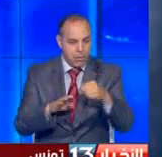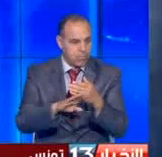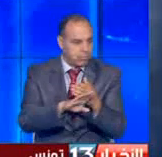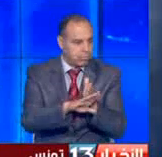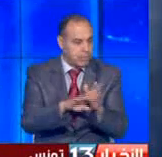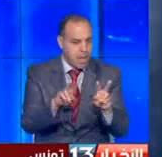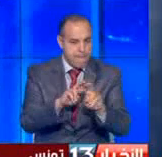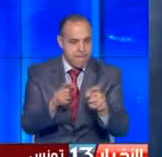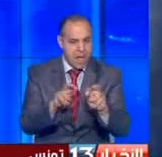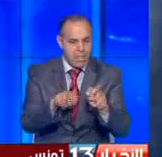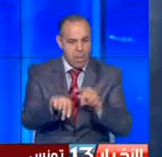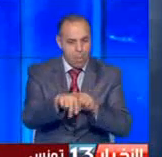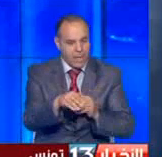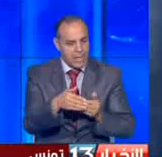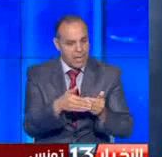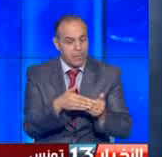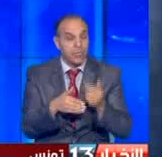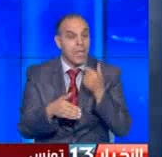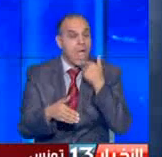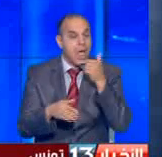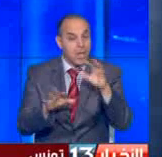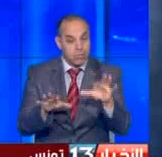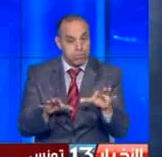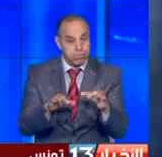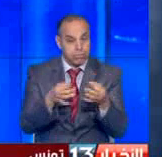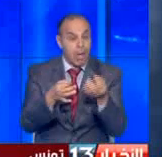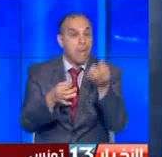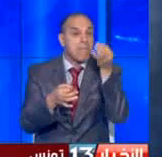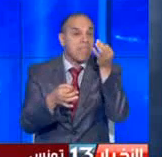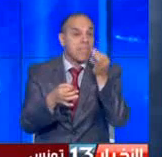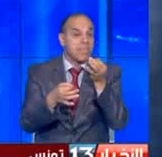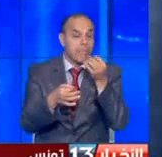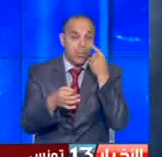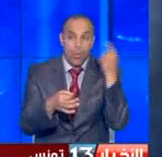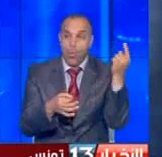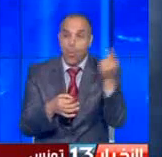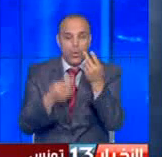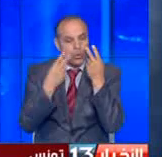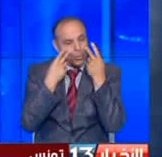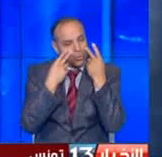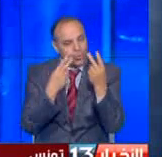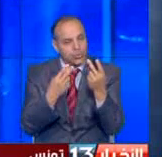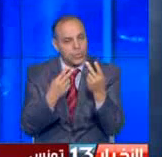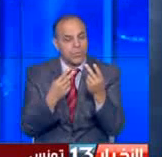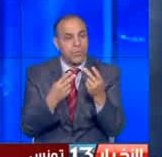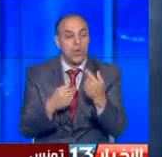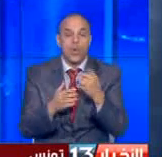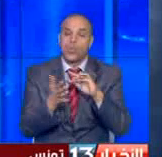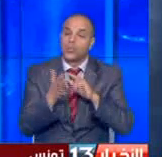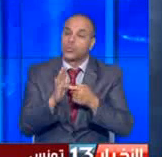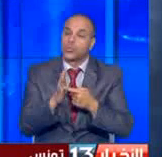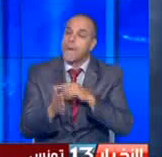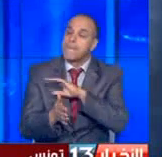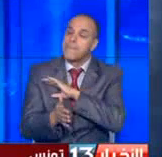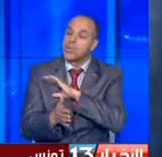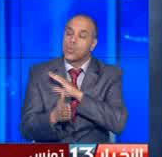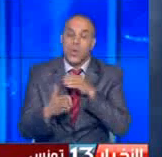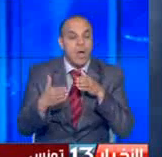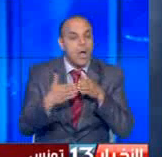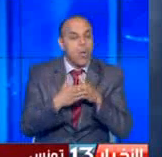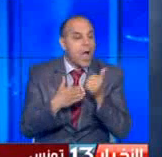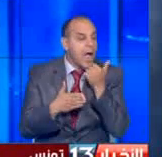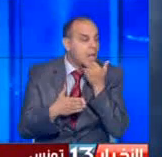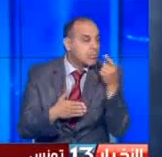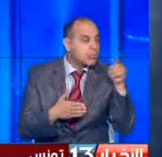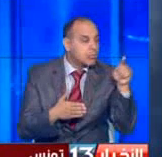التحقيقات في اقرب الاجال والكشف عن نتائجها للراي العام وعلى ضروره تحديد المسؤوليه في هذه الحادثه